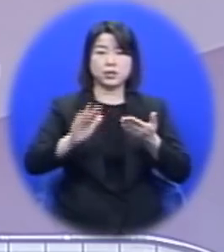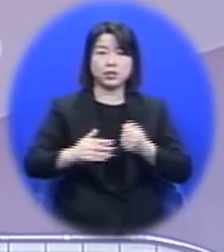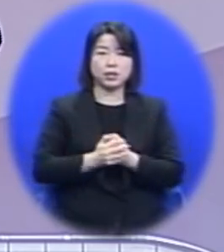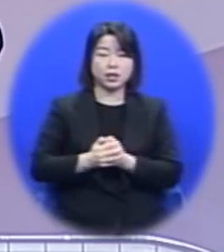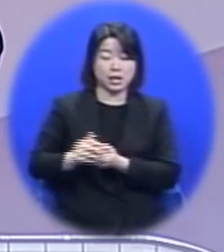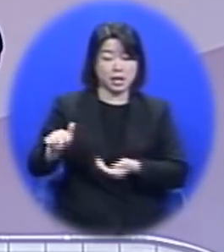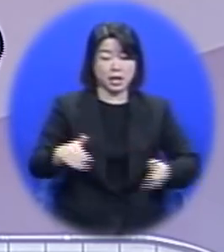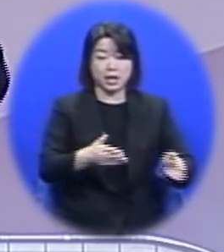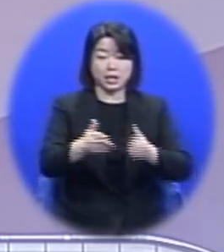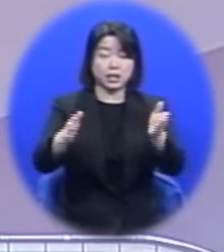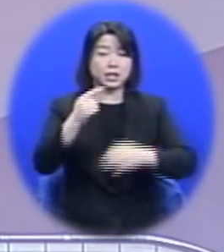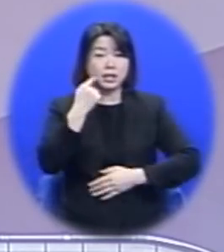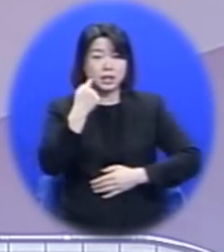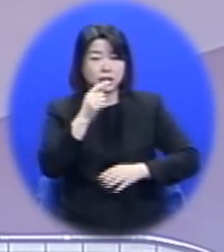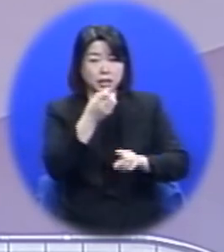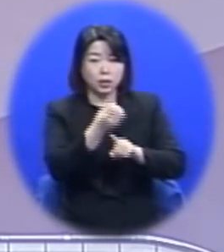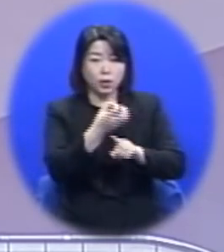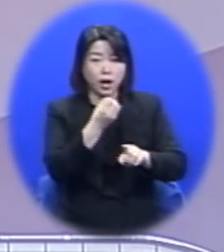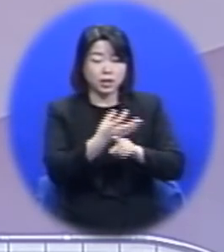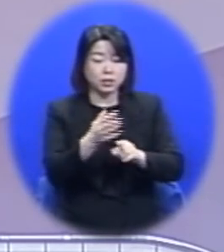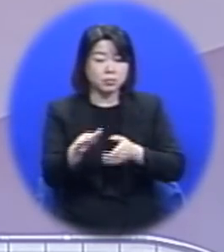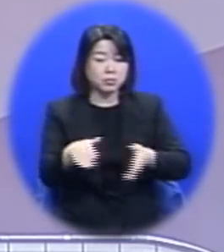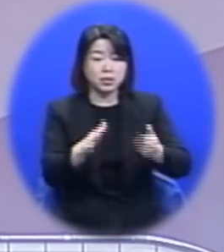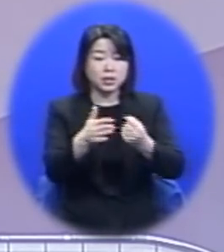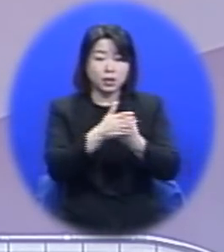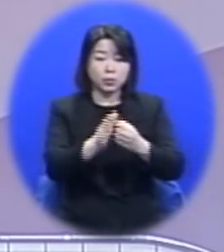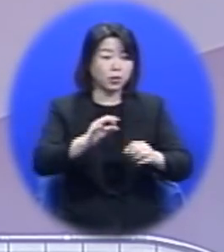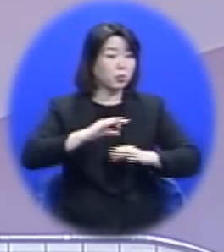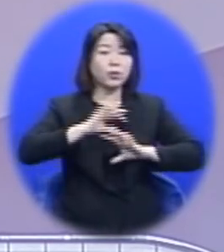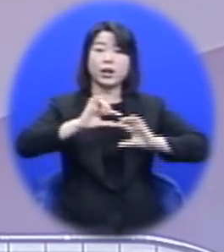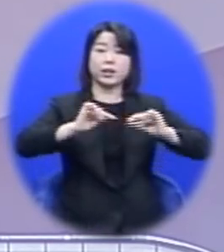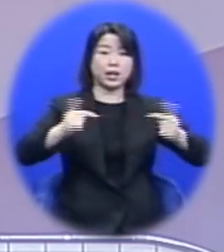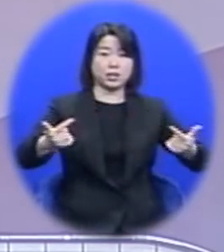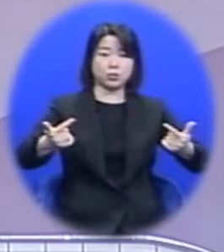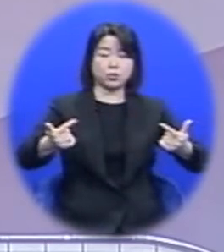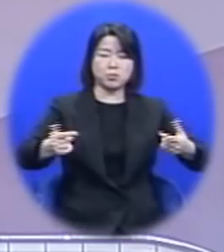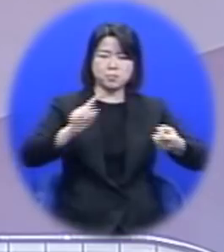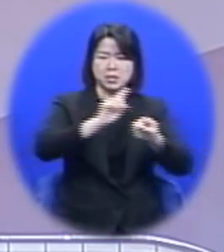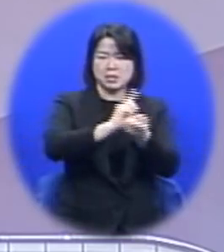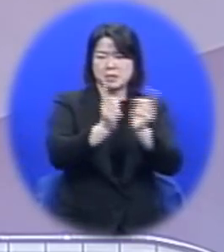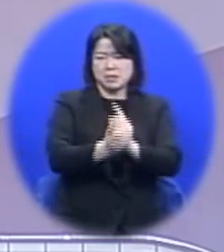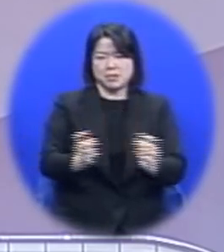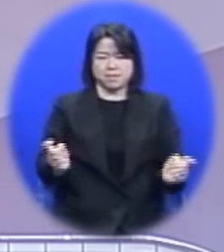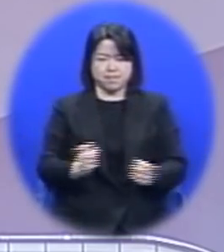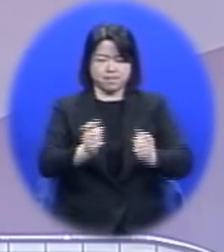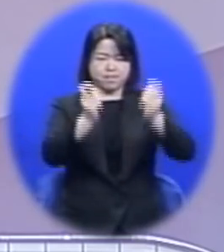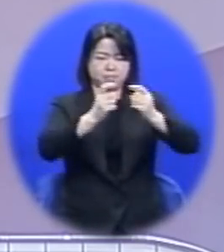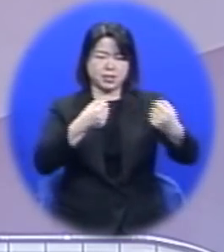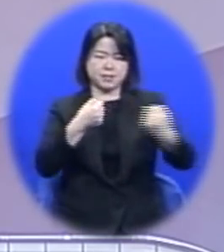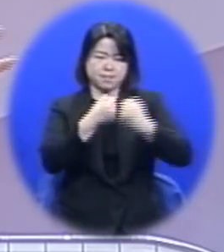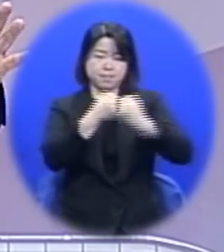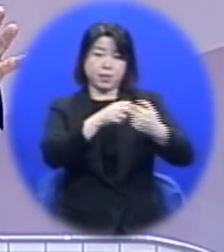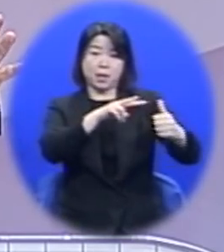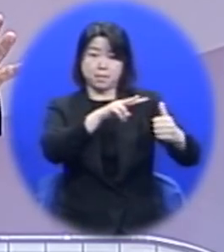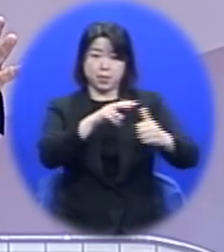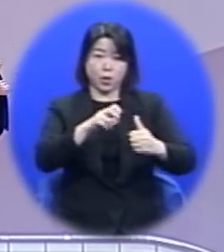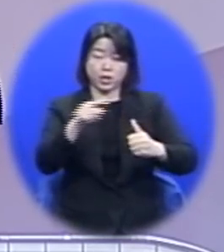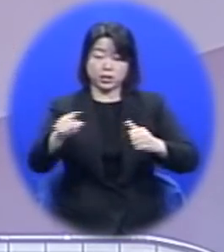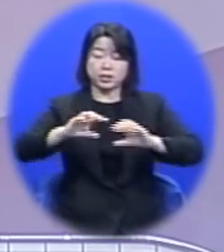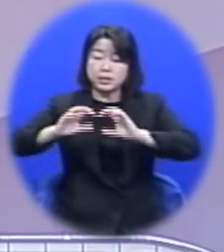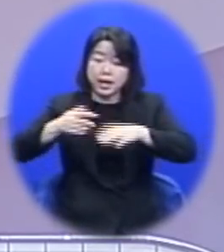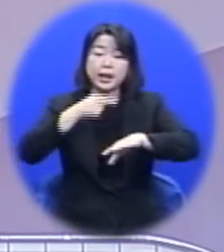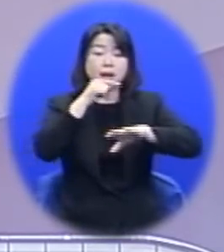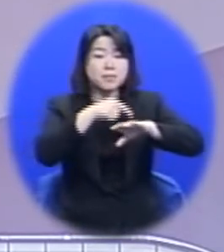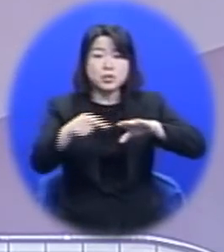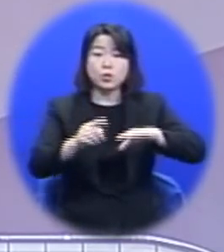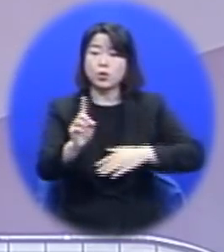길이 황금길이어서 놀라는 게 아니고 그렇게 서로 싸우고 대적하고 미워하던 그 나라와 민족들이